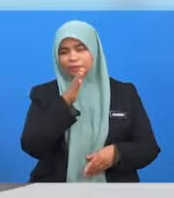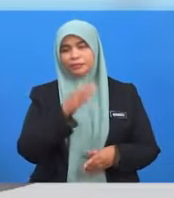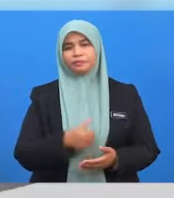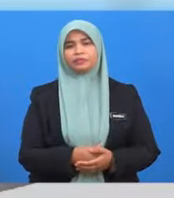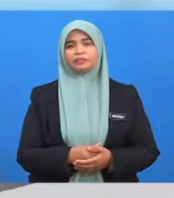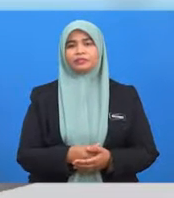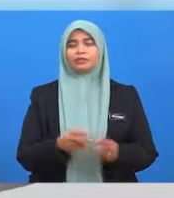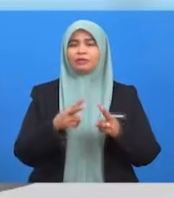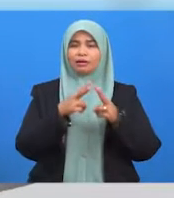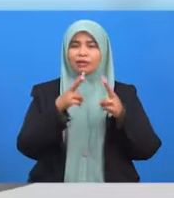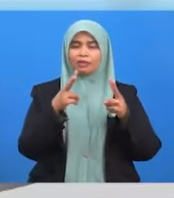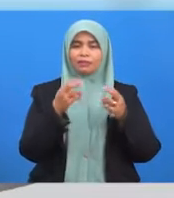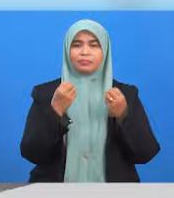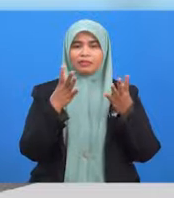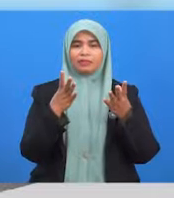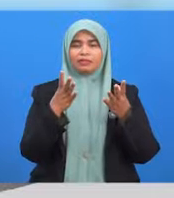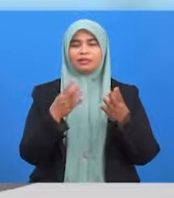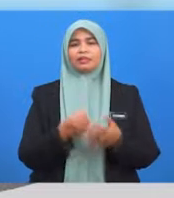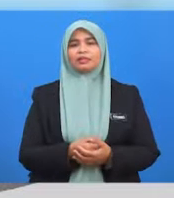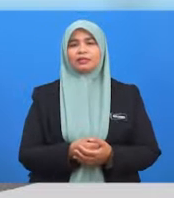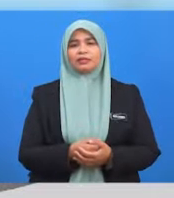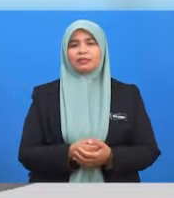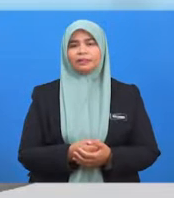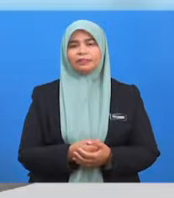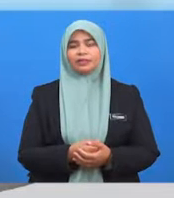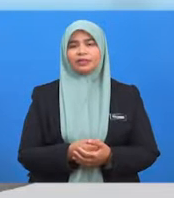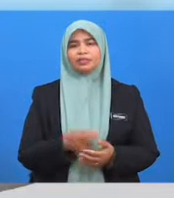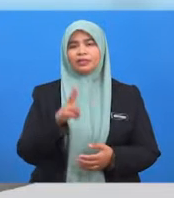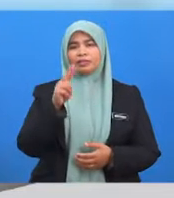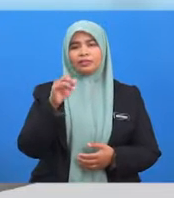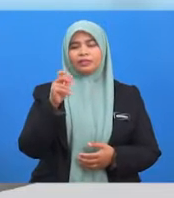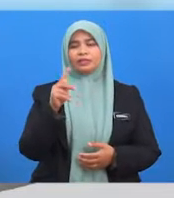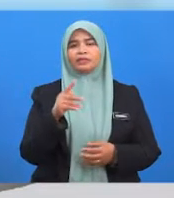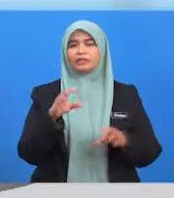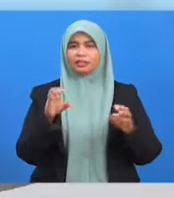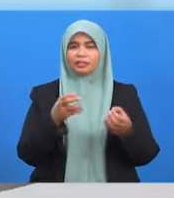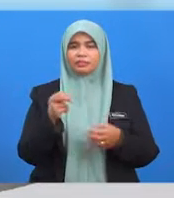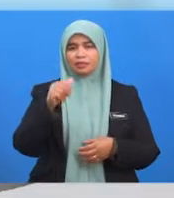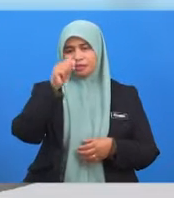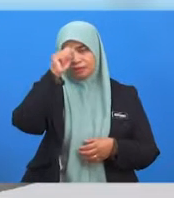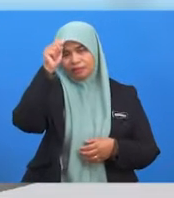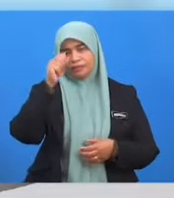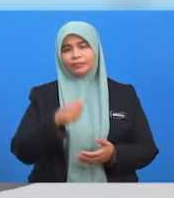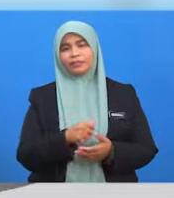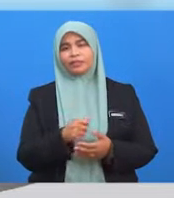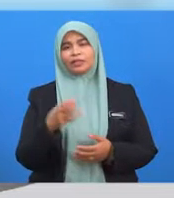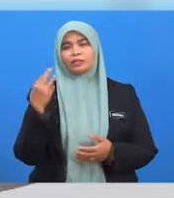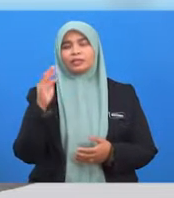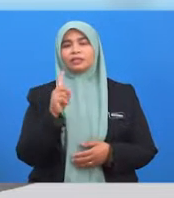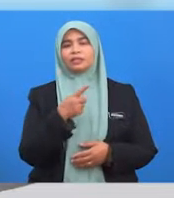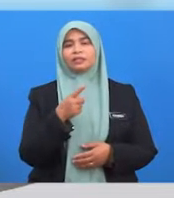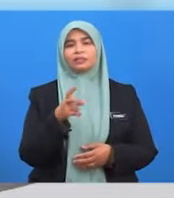murid-murid kegunaan pantulan bunyi? Unik sekali ciptaan Tuhan. Maka kita